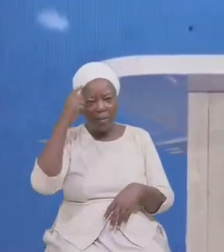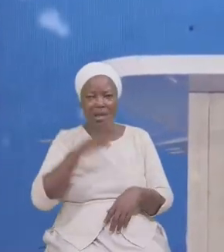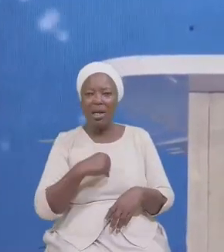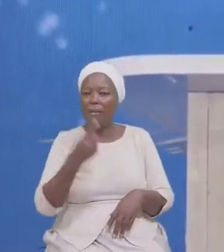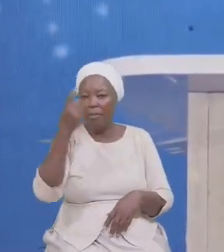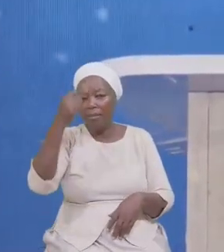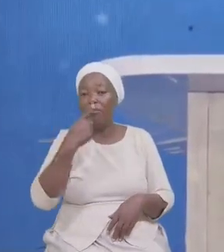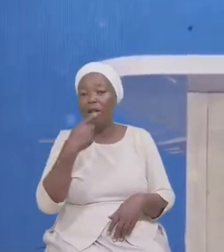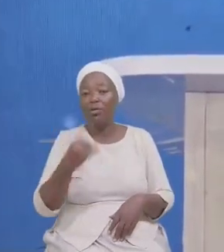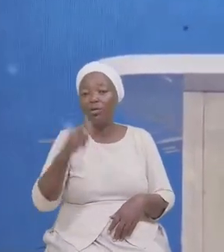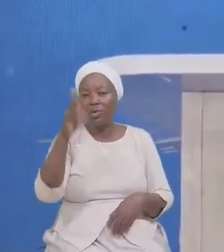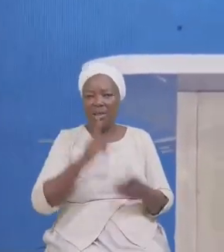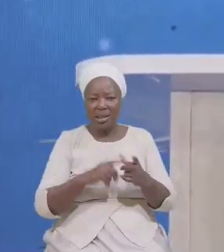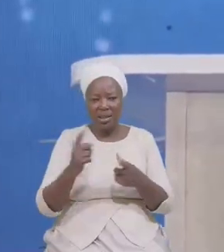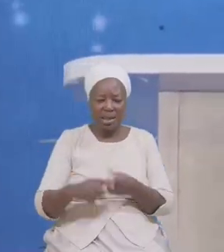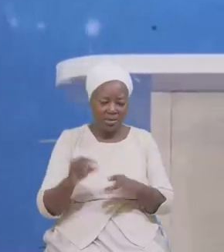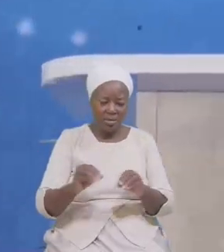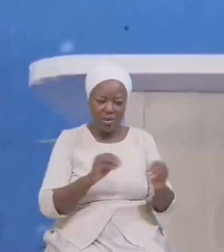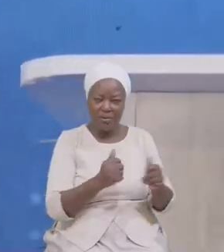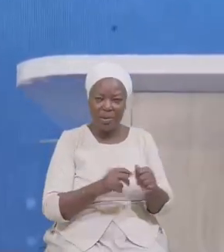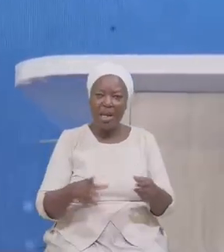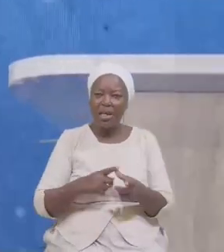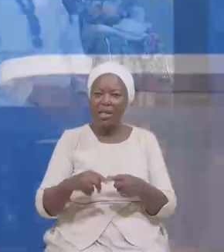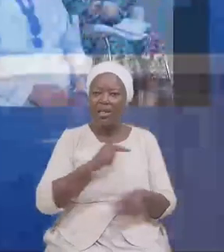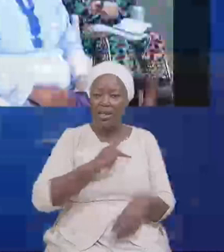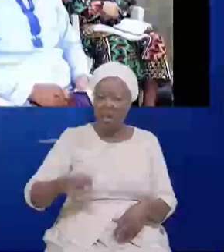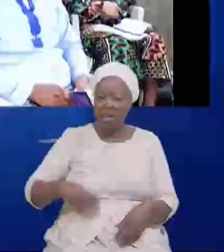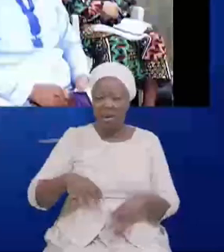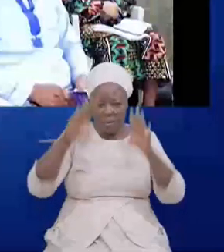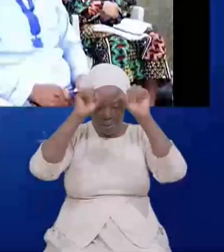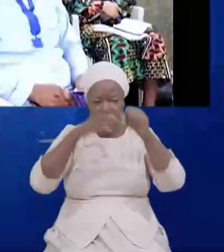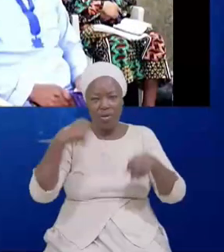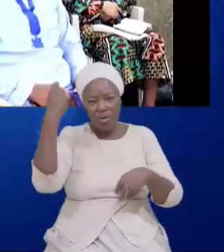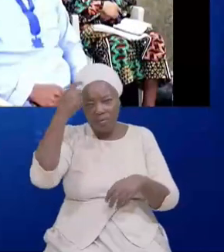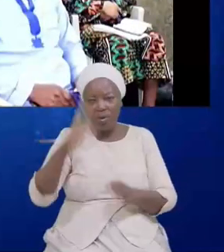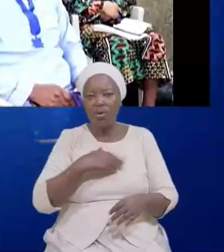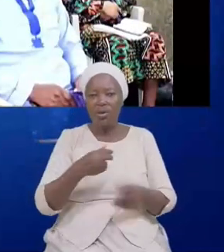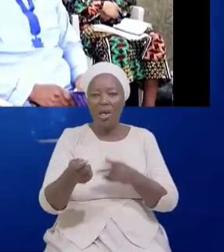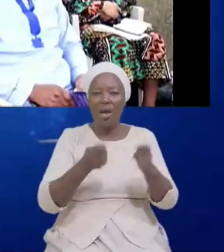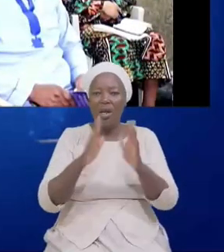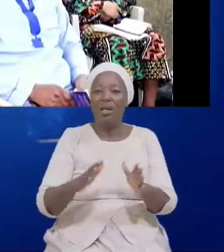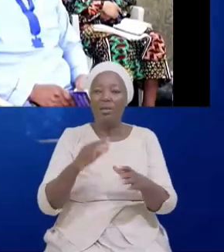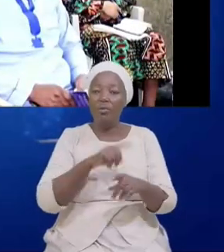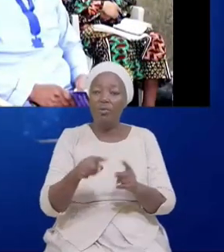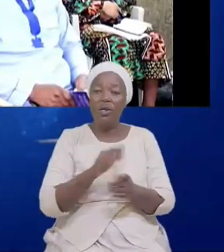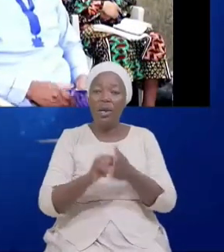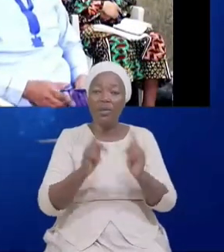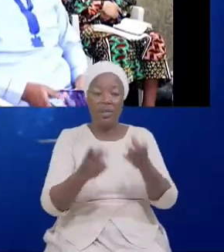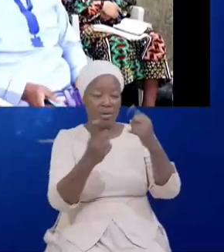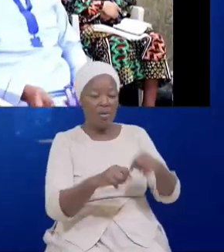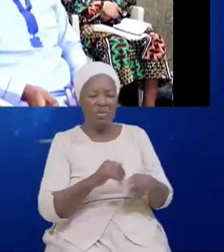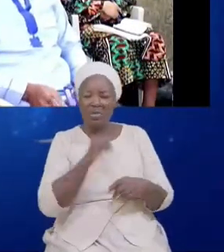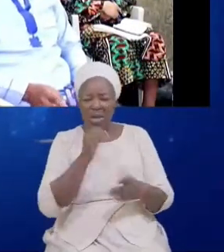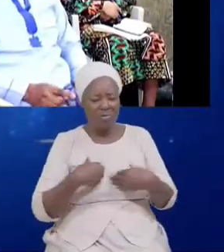Dieu, et il dépose cela. Et le roi ou le président ou le gouverneur ou bien la personne qui veut faire le discours, il n'a pas besoin de